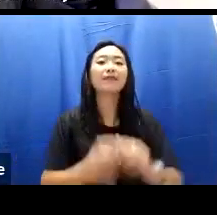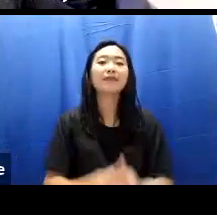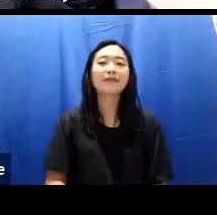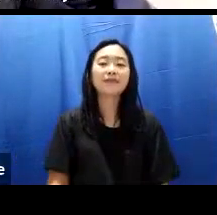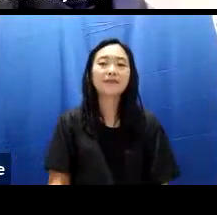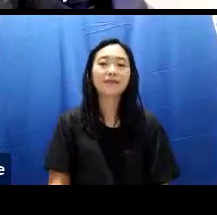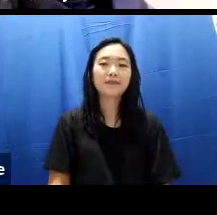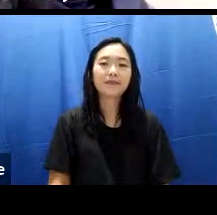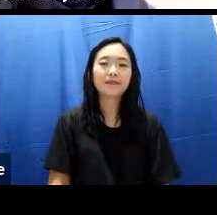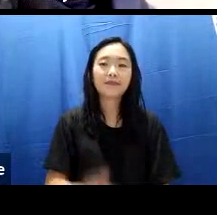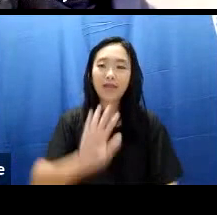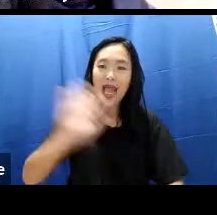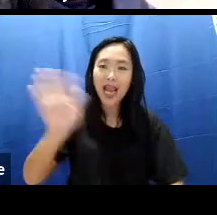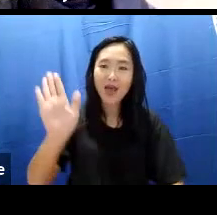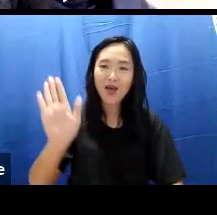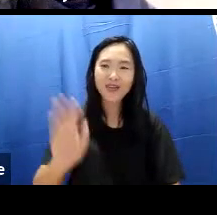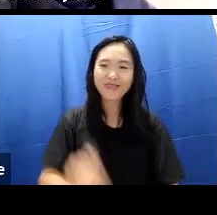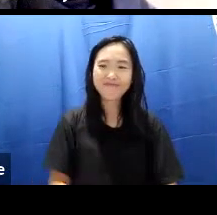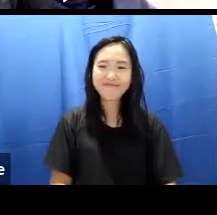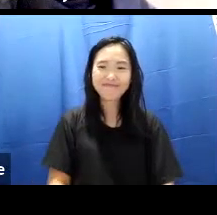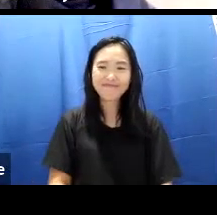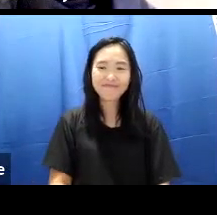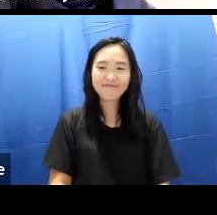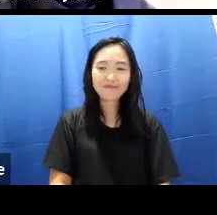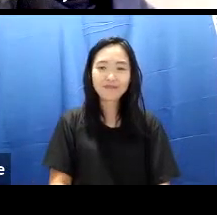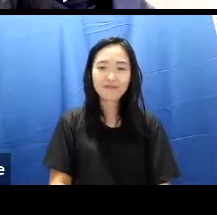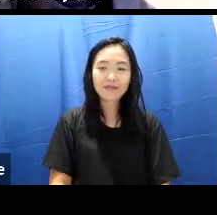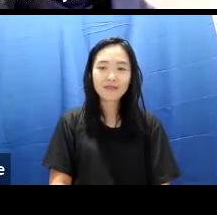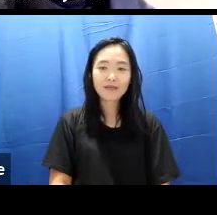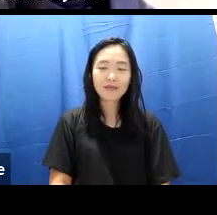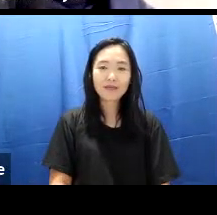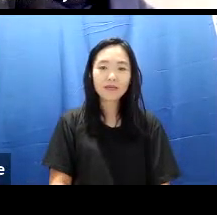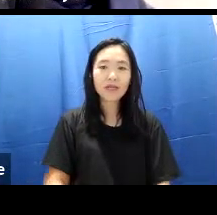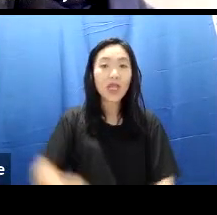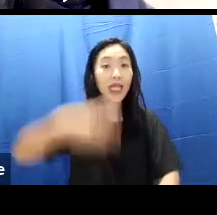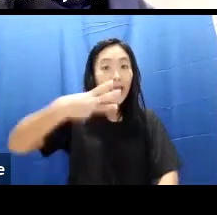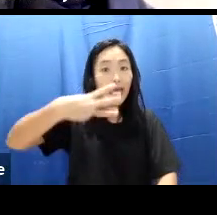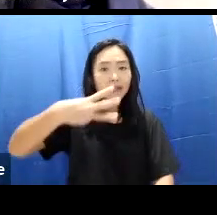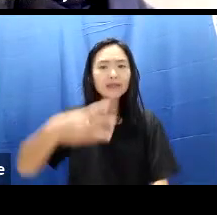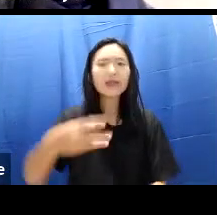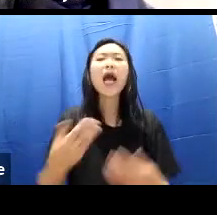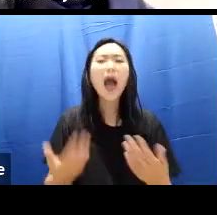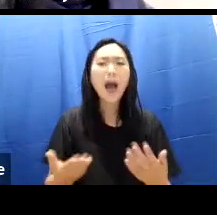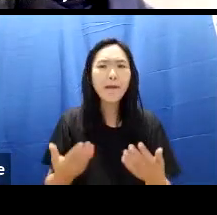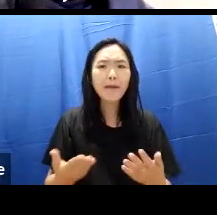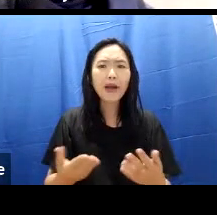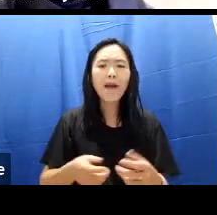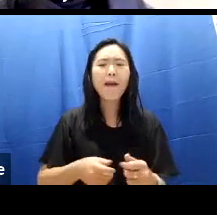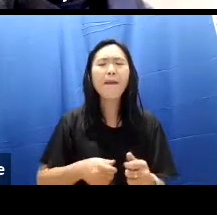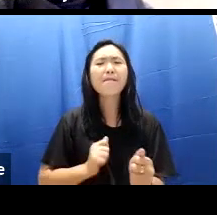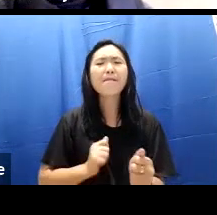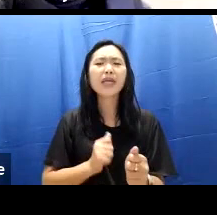Iya, halo. Iya. Kalau Kak Els sendiri, Kak, apa sih yang membuat Kak Els tuh kemudian